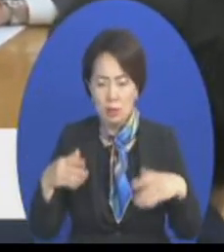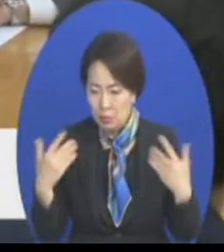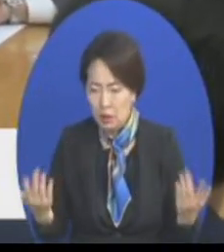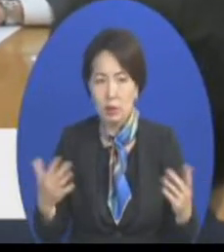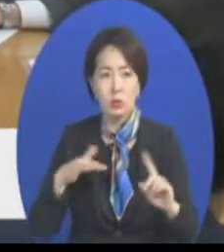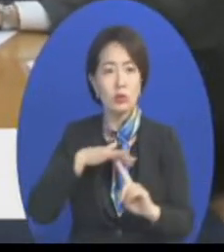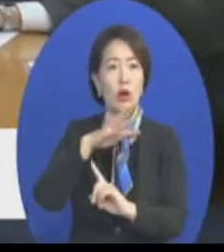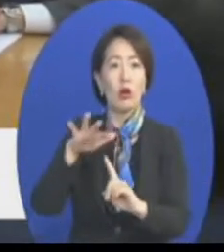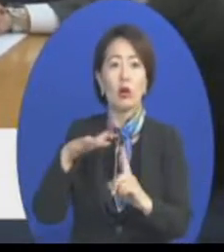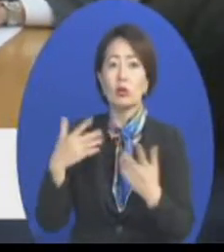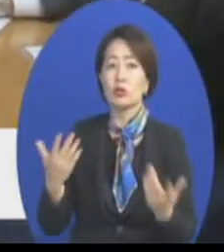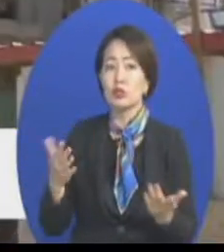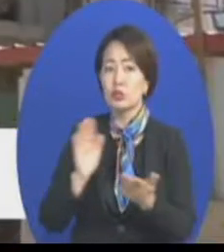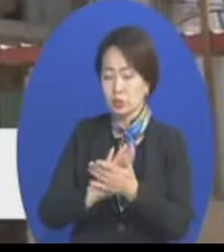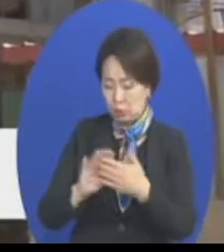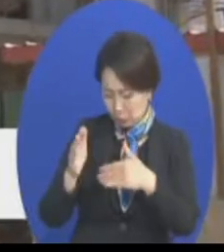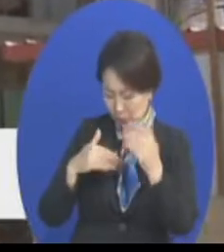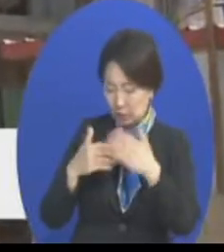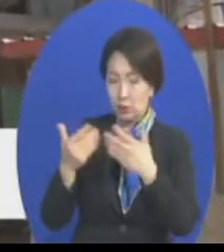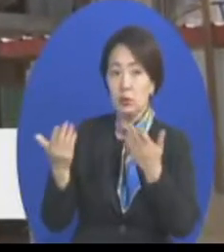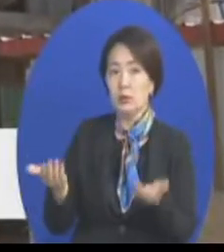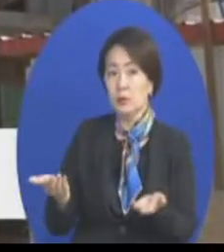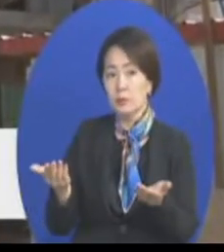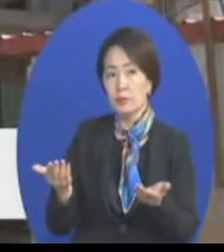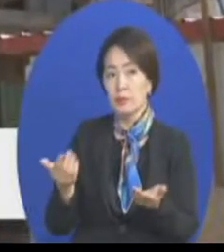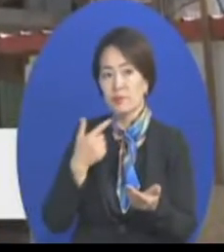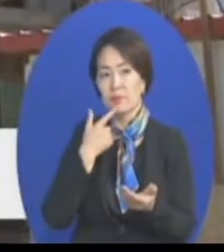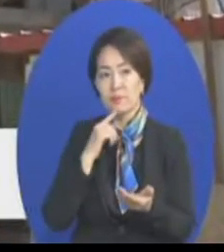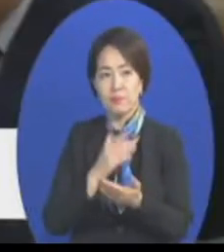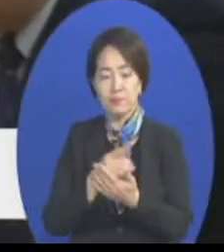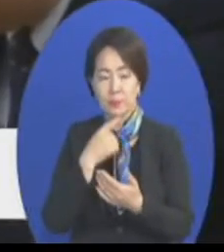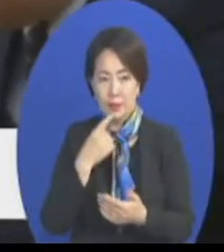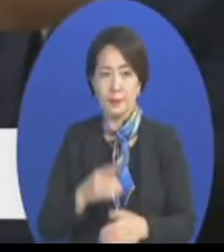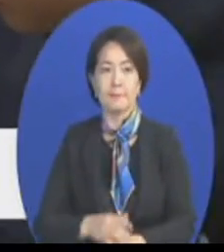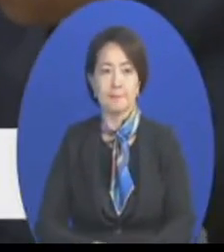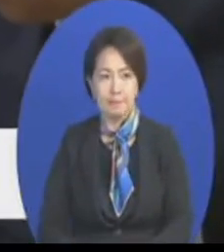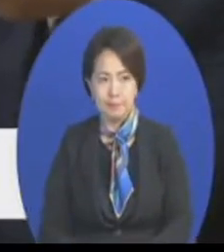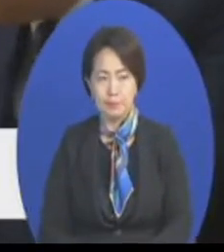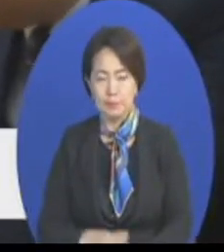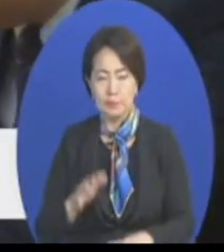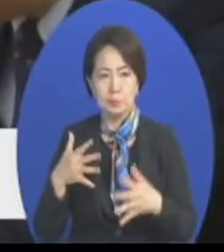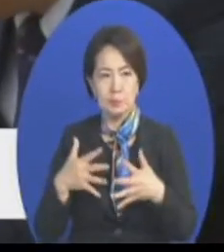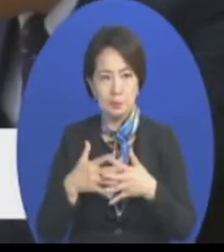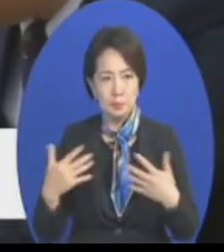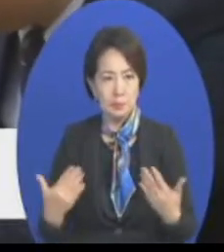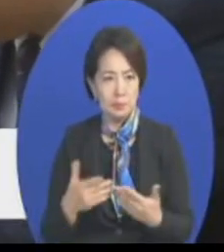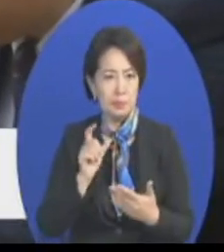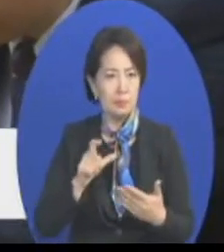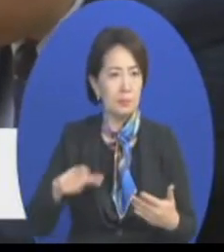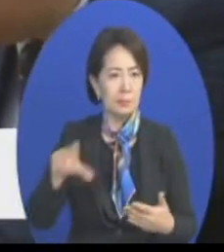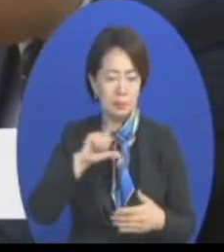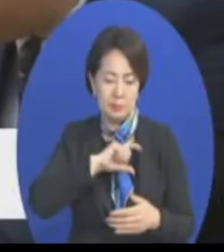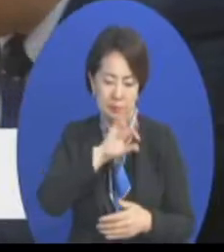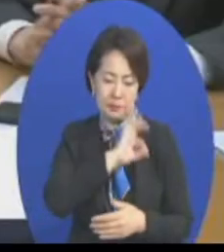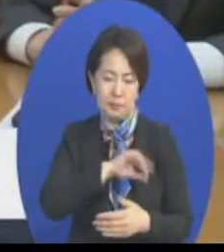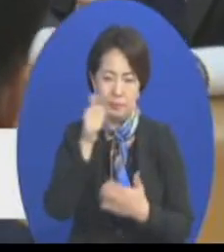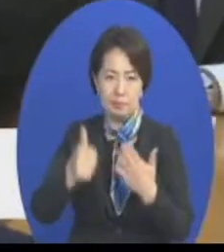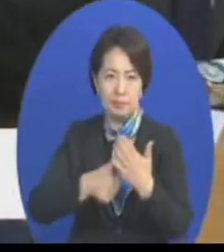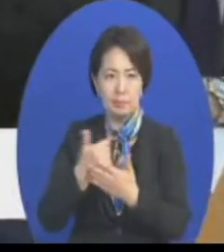орчныг одоо тэр орон сууд тэр шинээр барьж байгаа тул үнэхээр боллож байна. Оршин суугчдын эрх ашиг